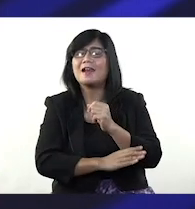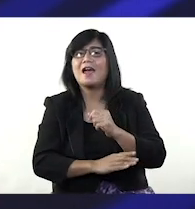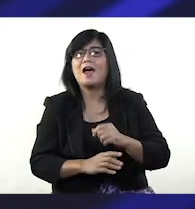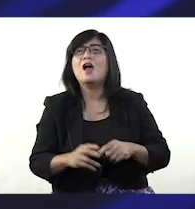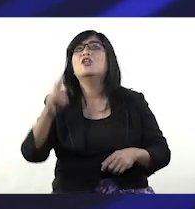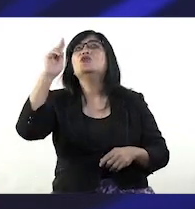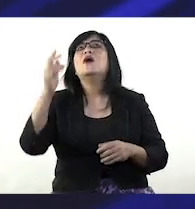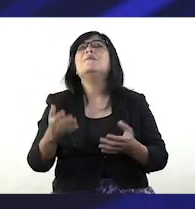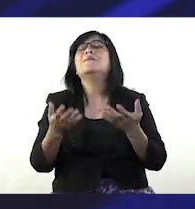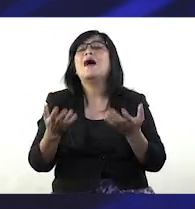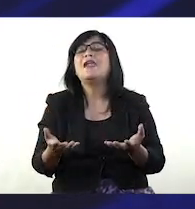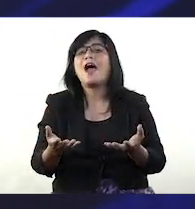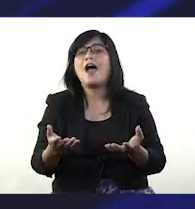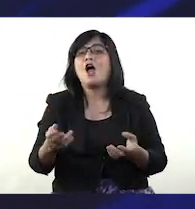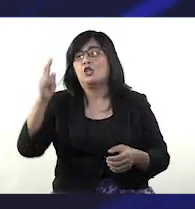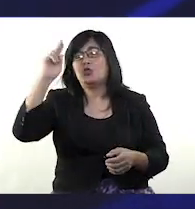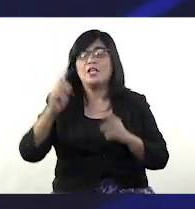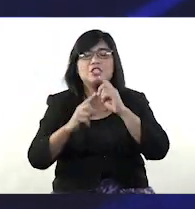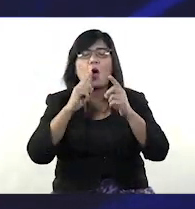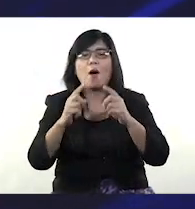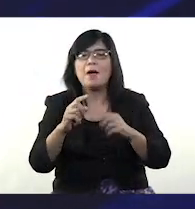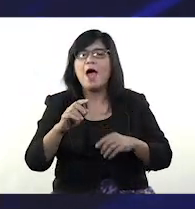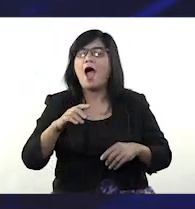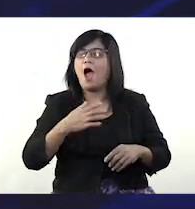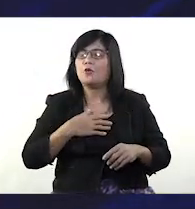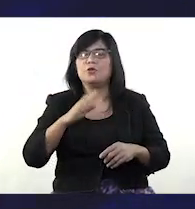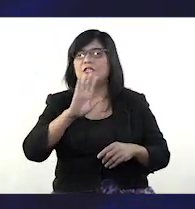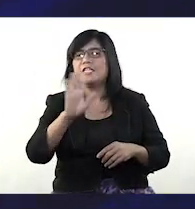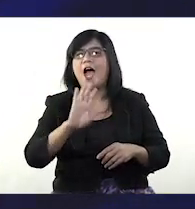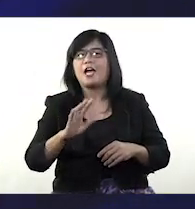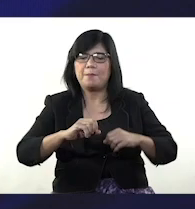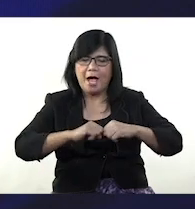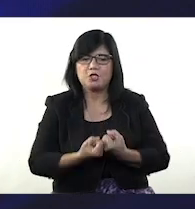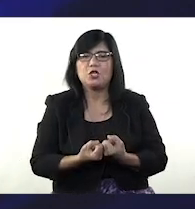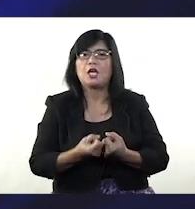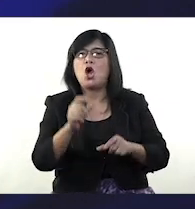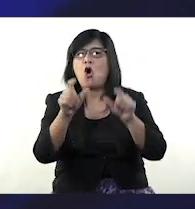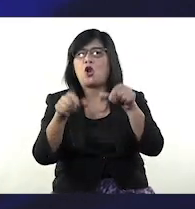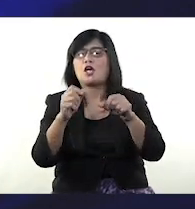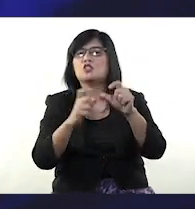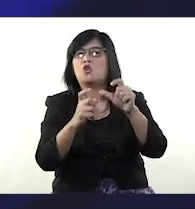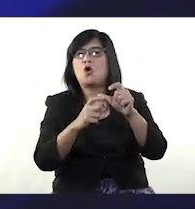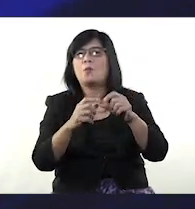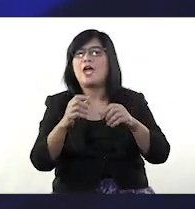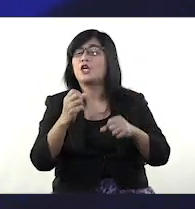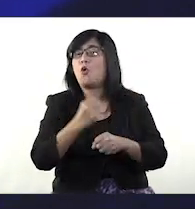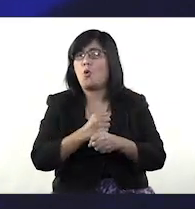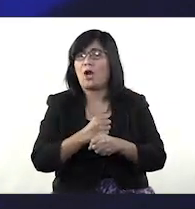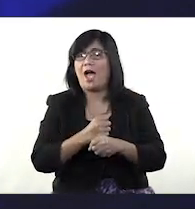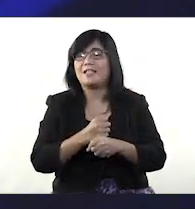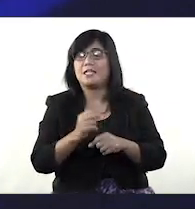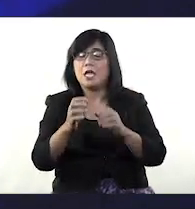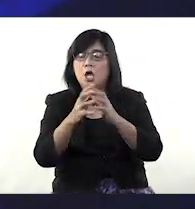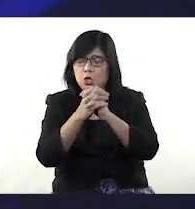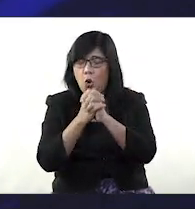Tuhan bilang apa aku tidak akan menghancurkan kota Solo dan Gomora berarti keberadaan orang benar perjuangan orang benar doa orang benar